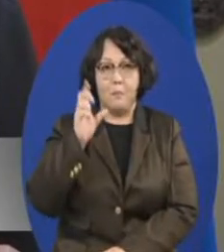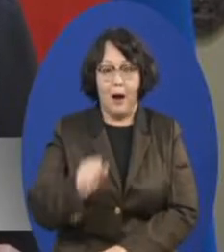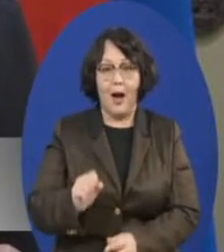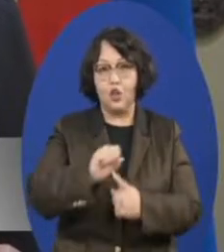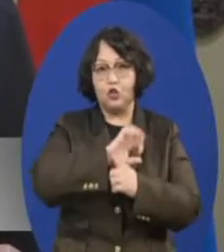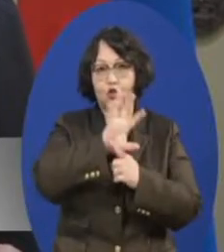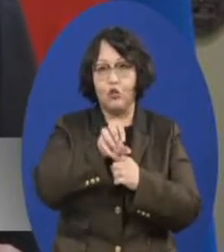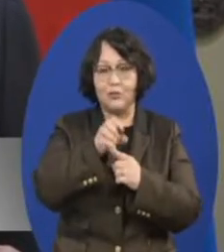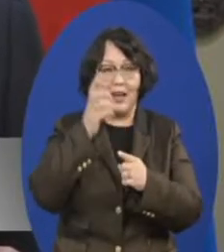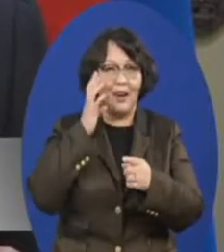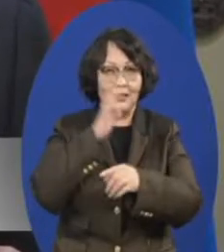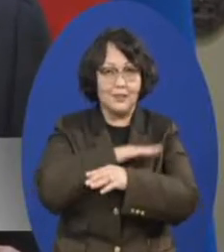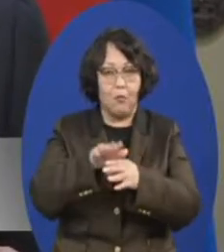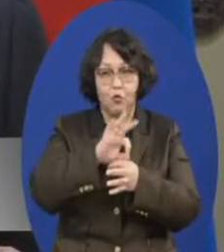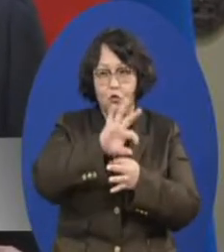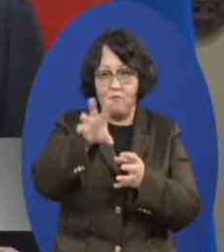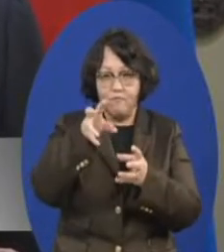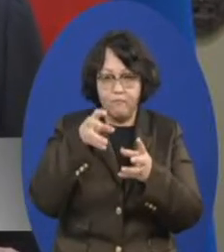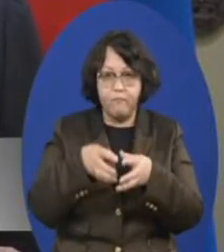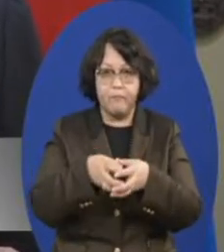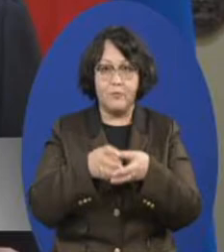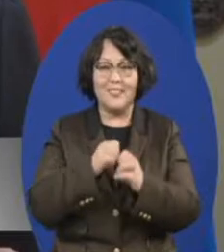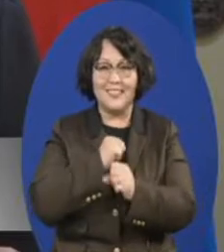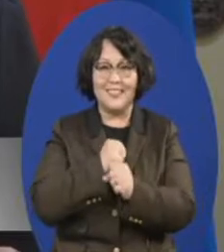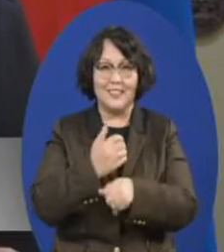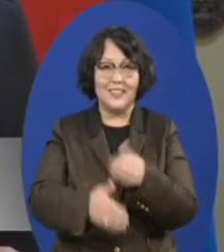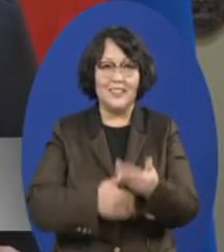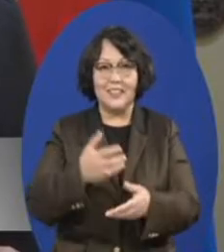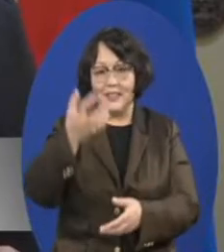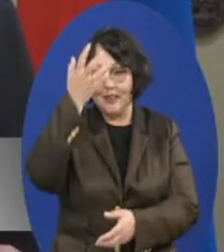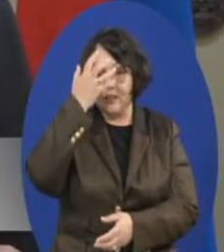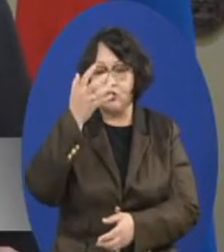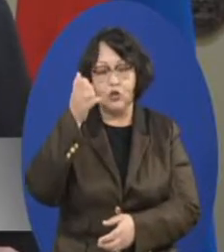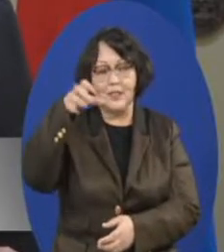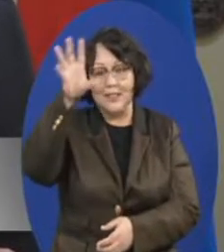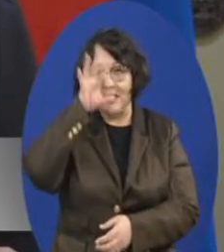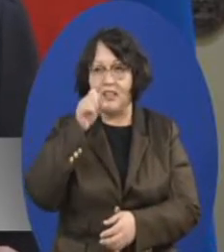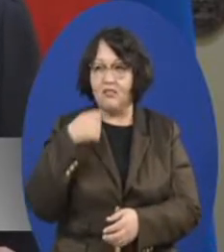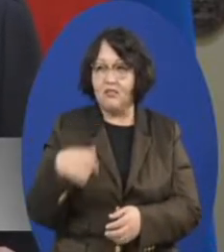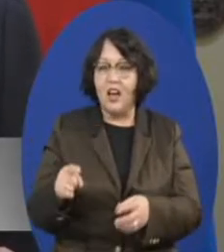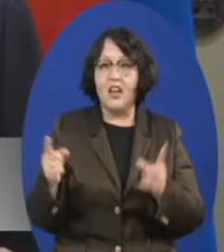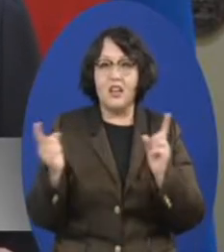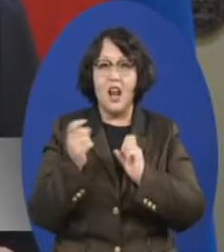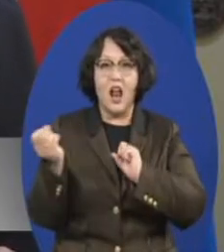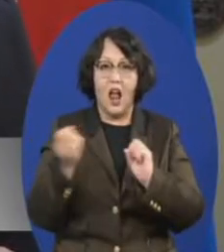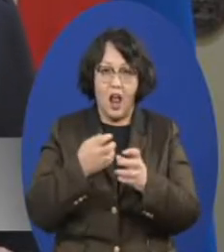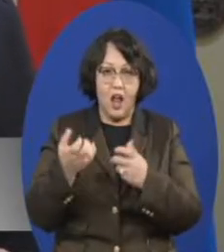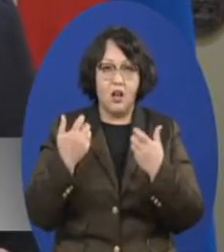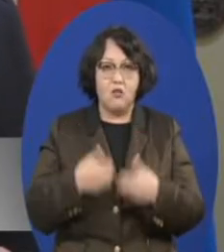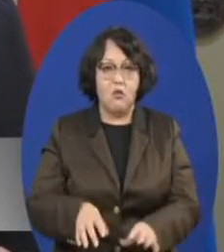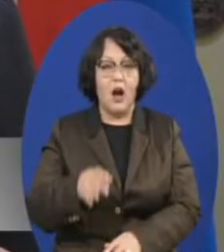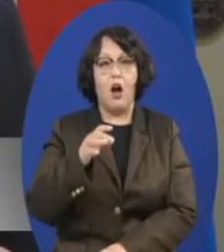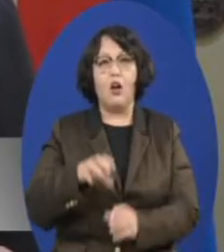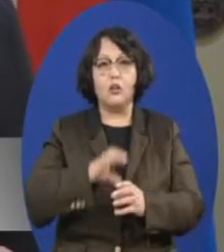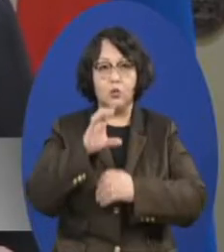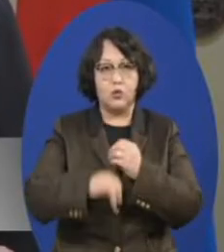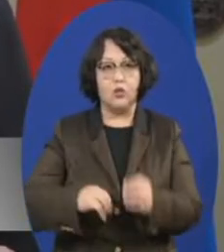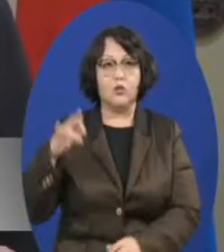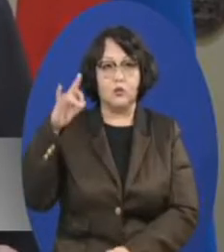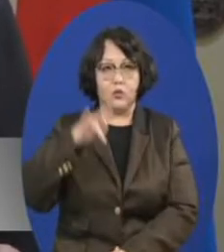цогц байдлаар хөгжүүлэх тал дээр засгийн газрын дэргүүнтэй бас ярьсан. Цаашлаад төшгийн үндийн